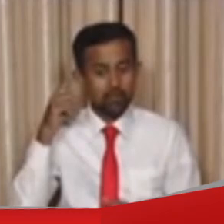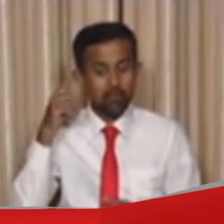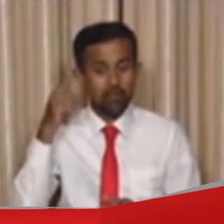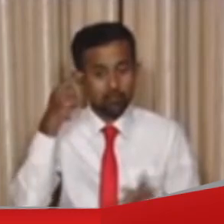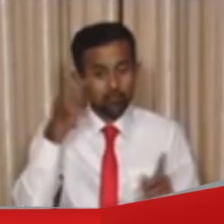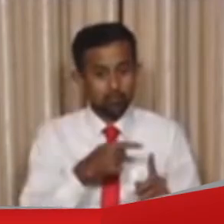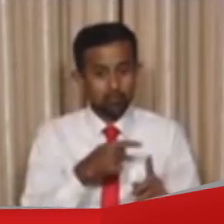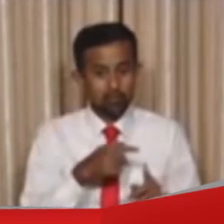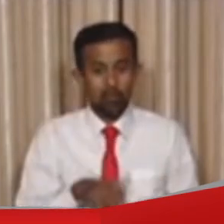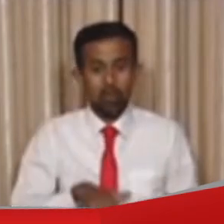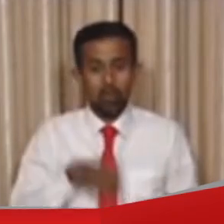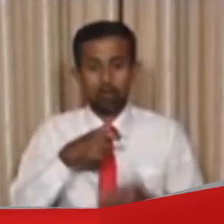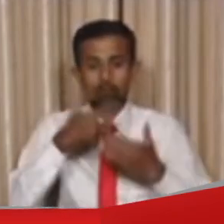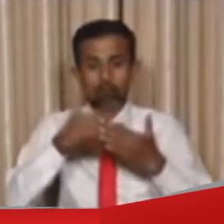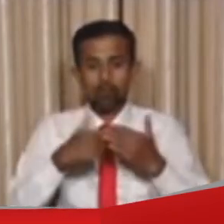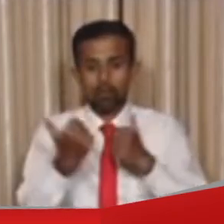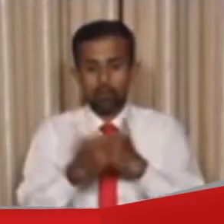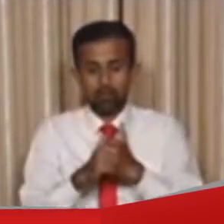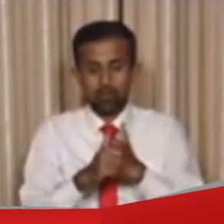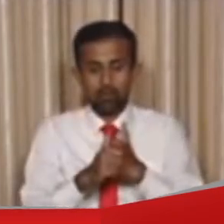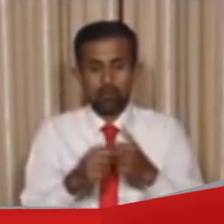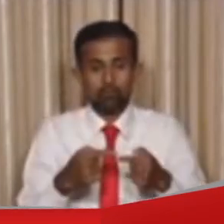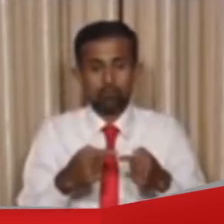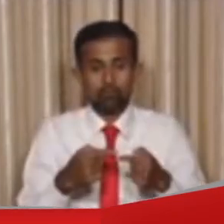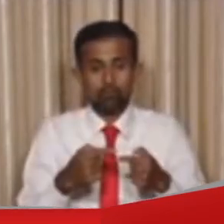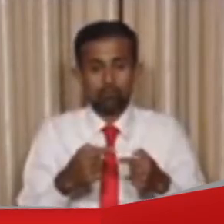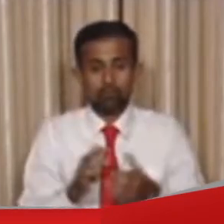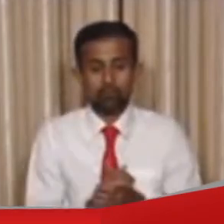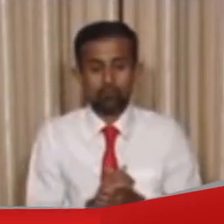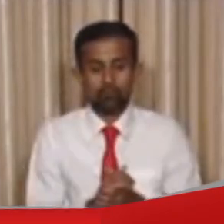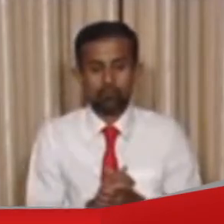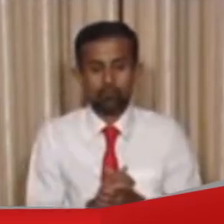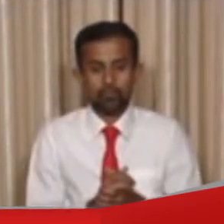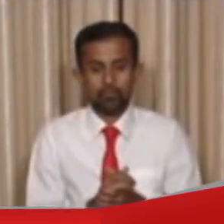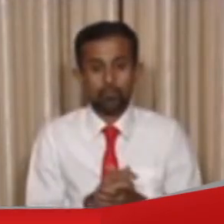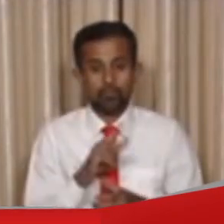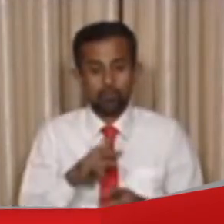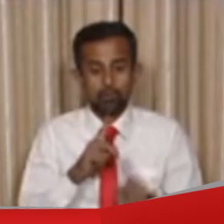සඳහා මූලික වාර්තාවක් සැකසීම තමයි විපක්ෂ